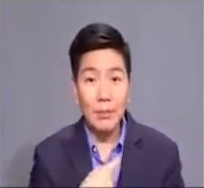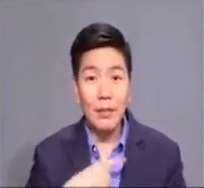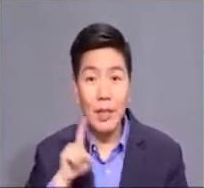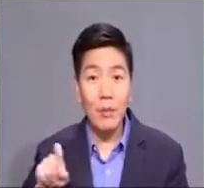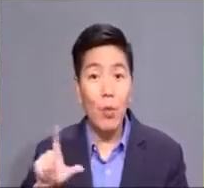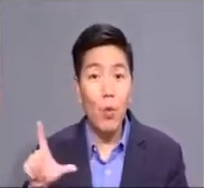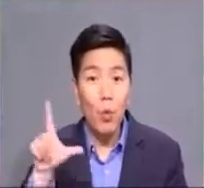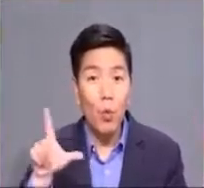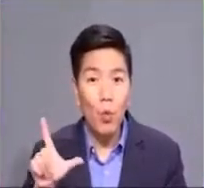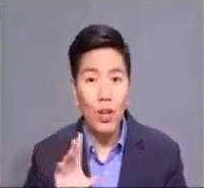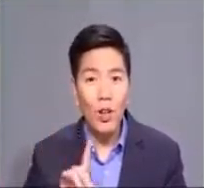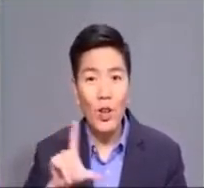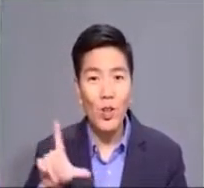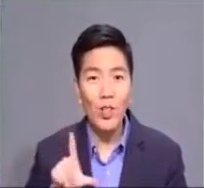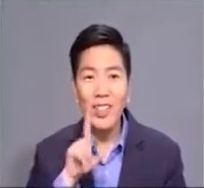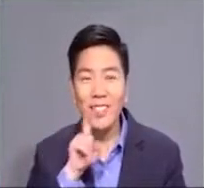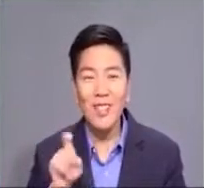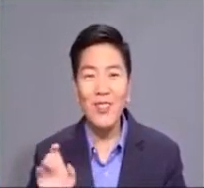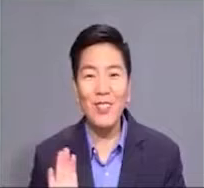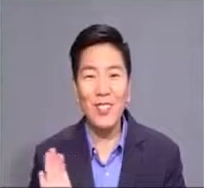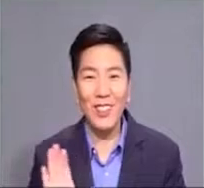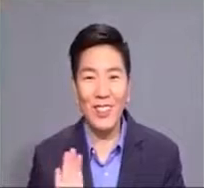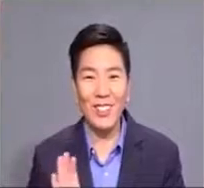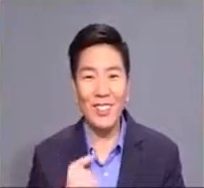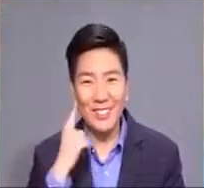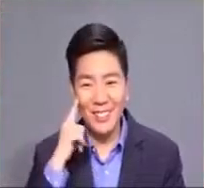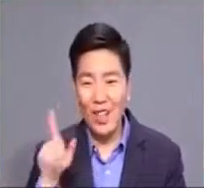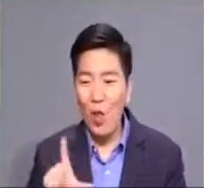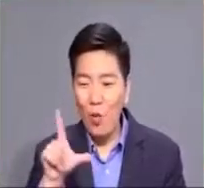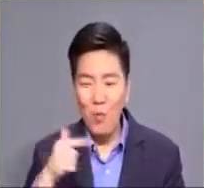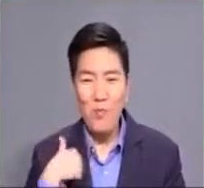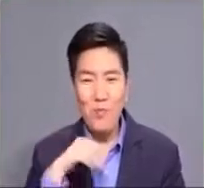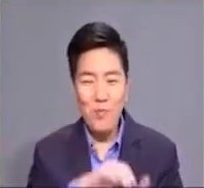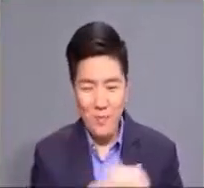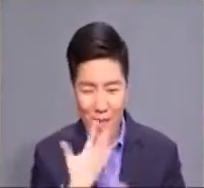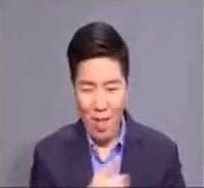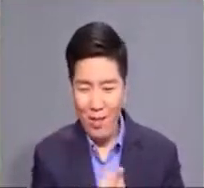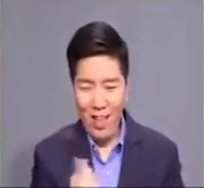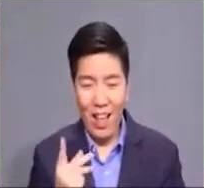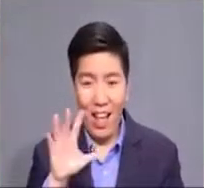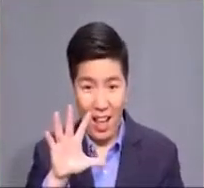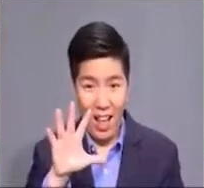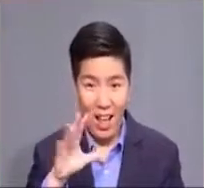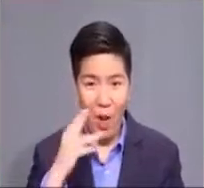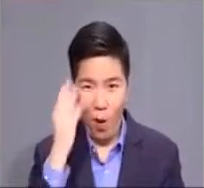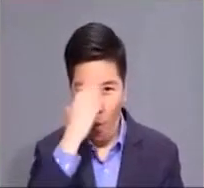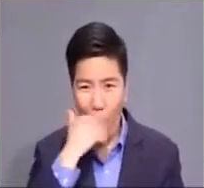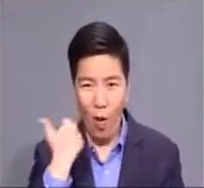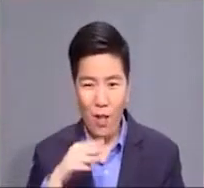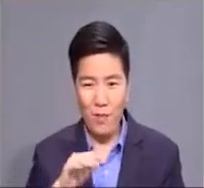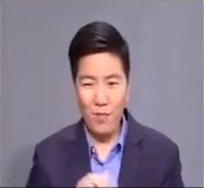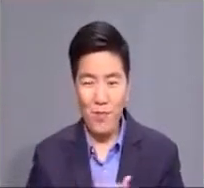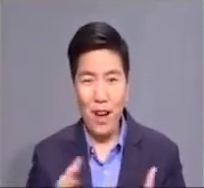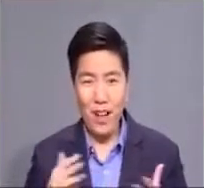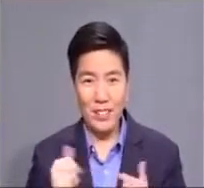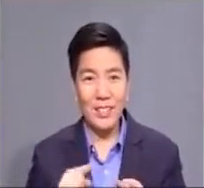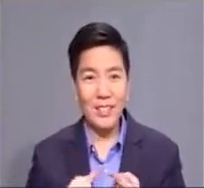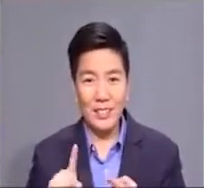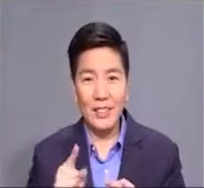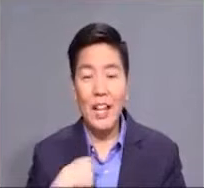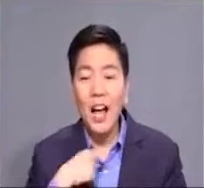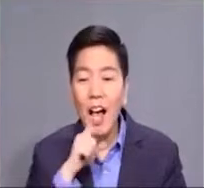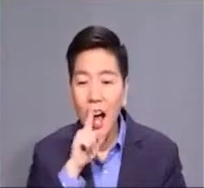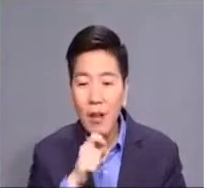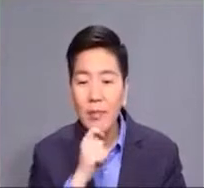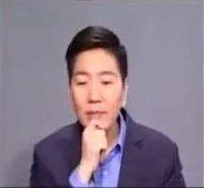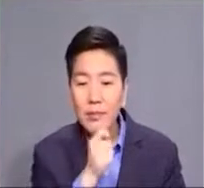โอ้ยลุงจะถามลุงนี่มี5คนแล้วใช่ไหมลุงหน้าตาลุงหล่ออย่างนี ้ค่ะคืออยากถามว่าเวลา